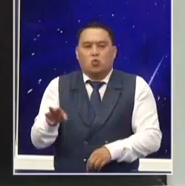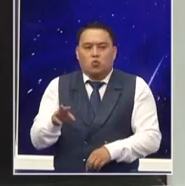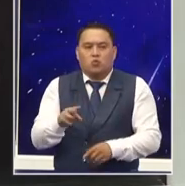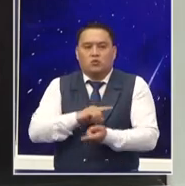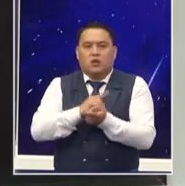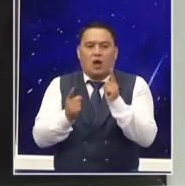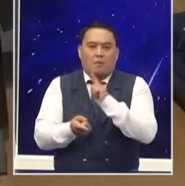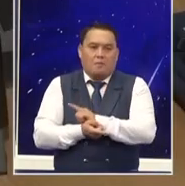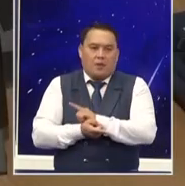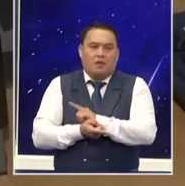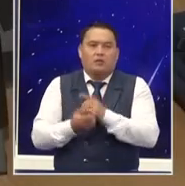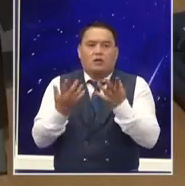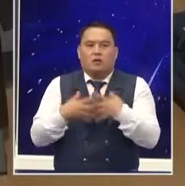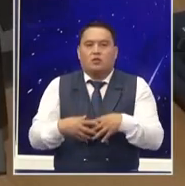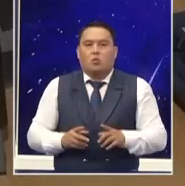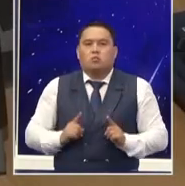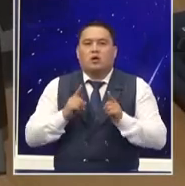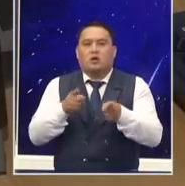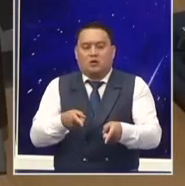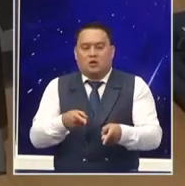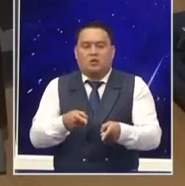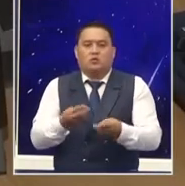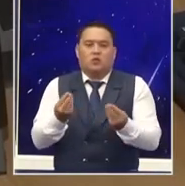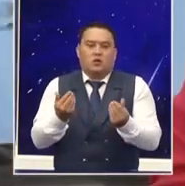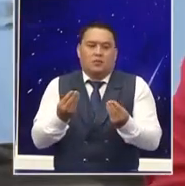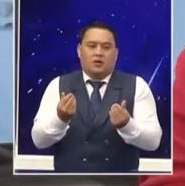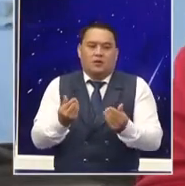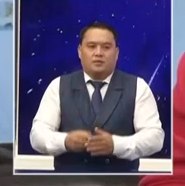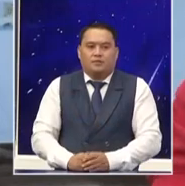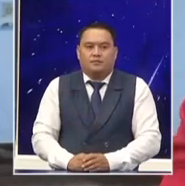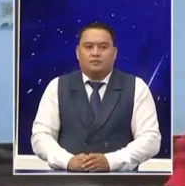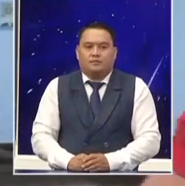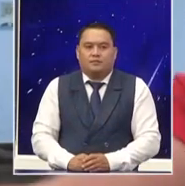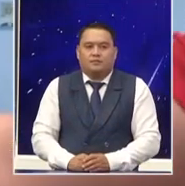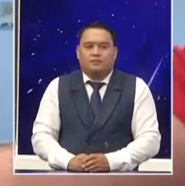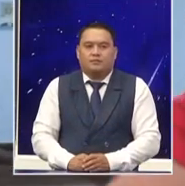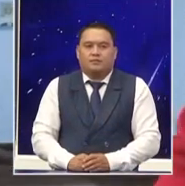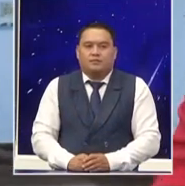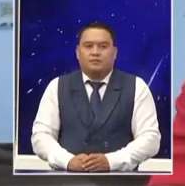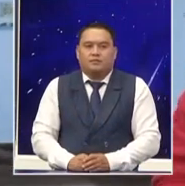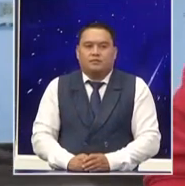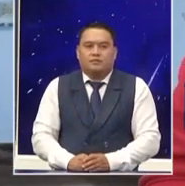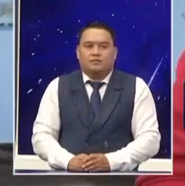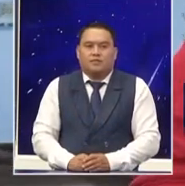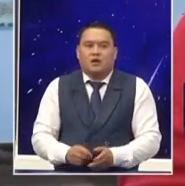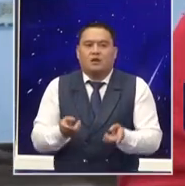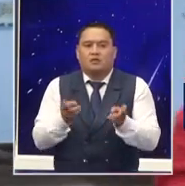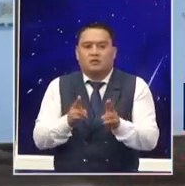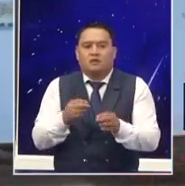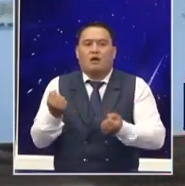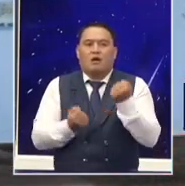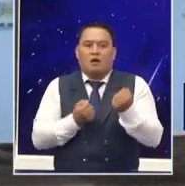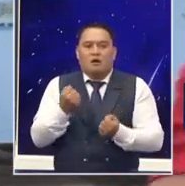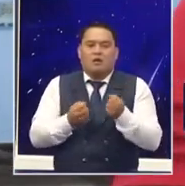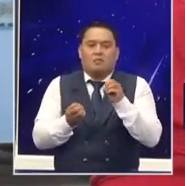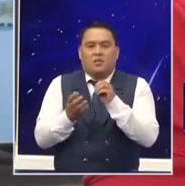взамен груды металлолома на счет поступили вполне приличные деньги. Вот машина стояла в гараже несколько лет. Ну, лет,